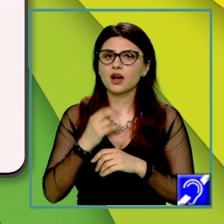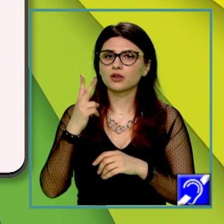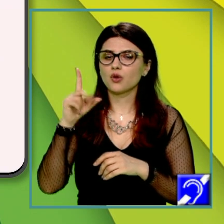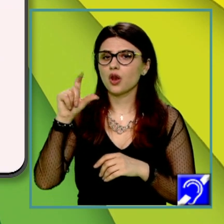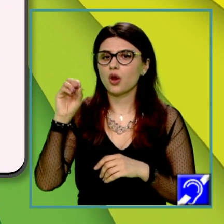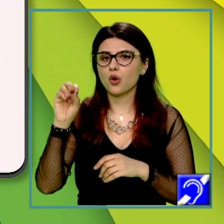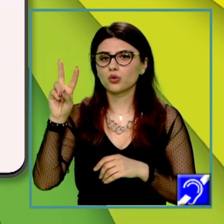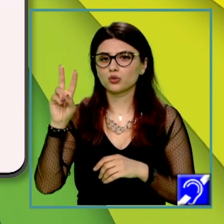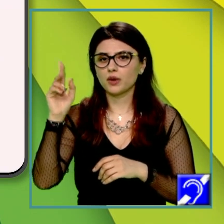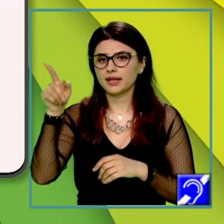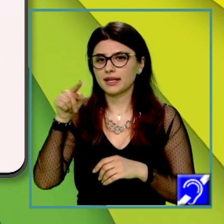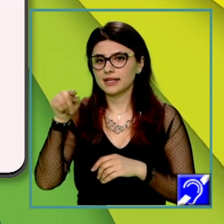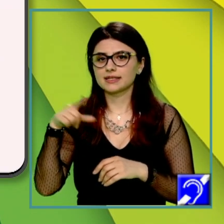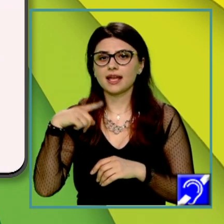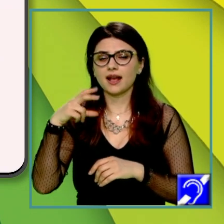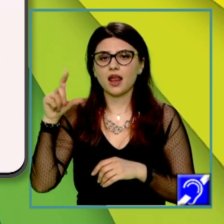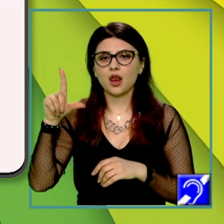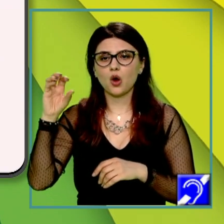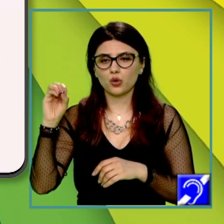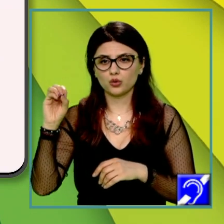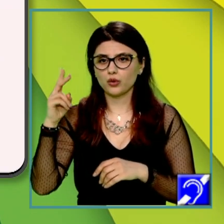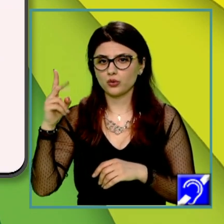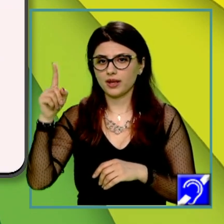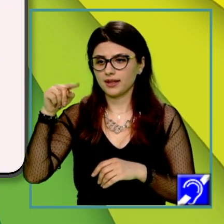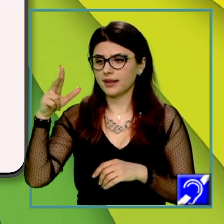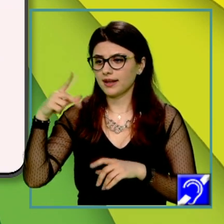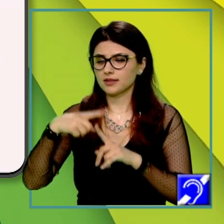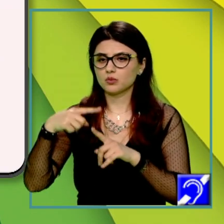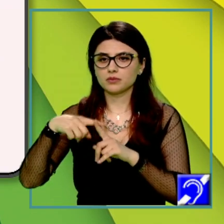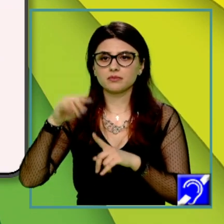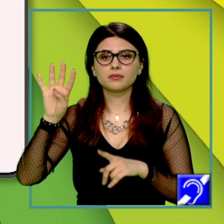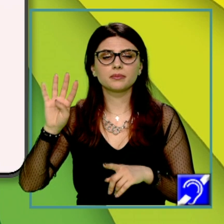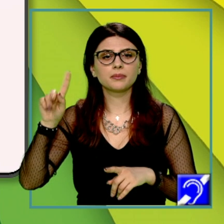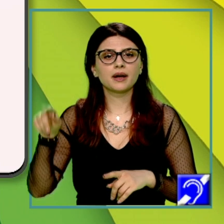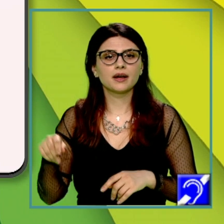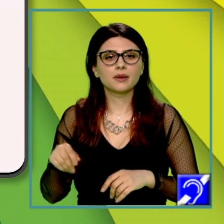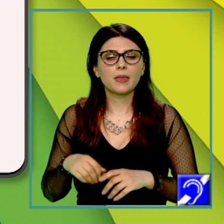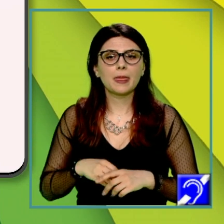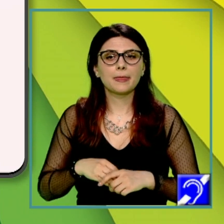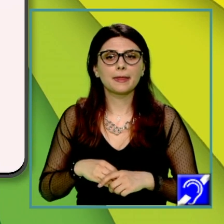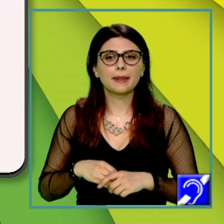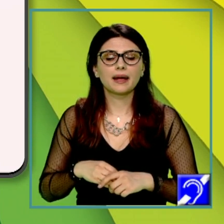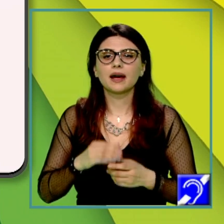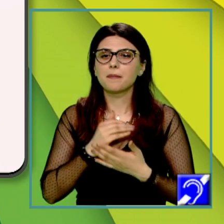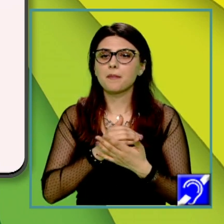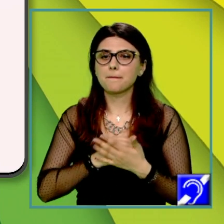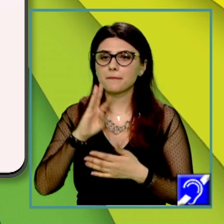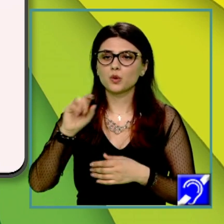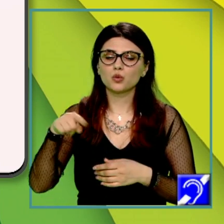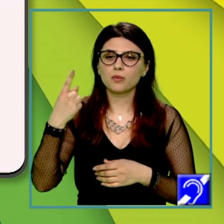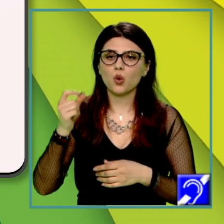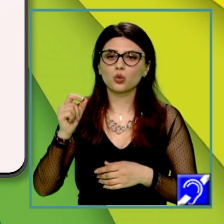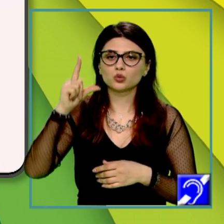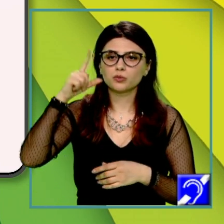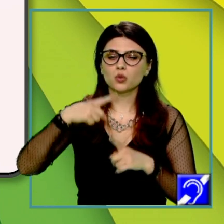logaritm în bază 2 din x egal cu logaritm în bază 2 din 3 x plus 4 patru După o scumpire cu